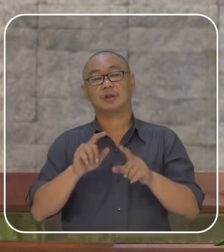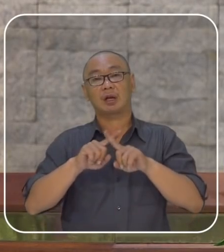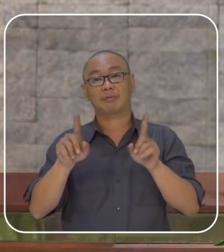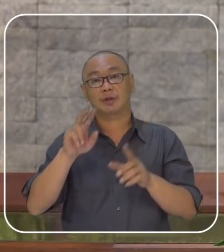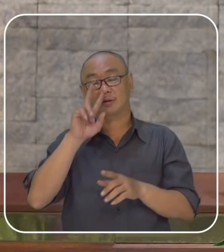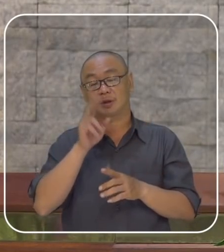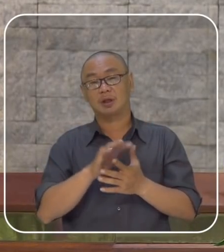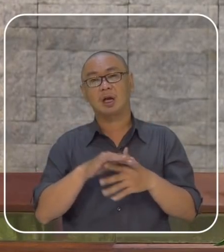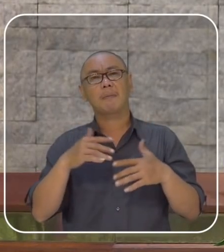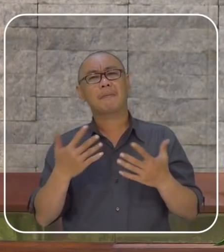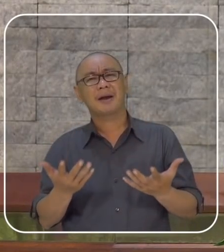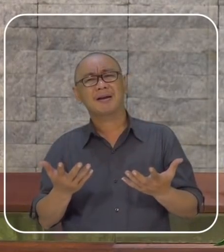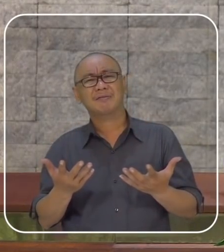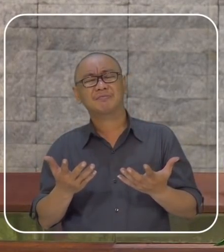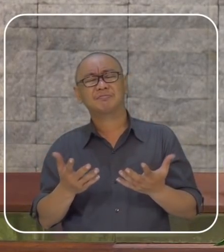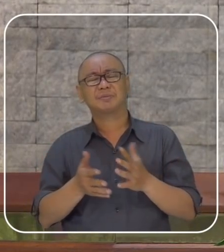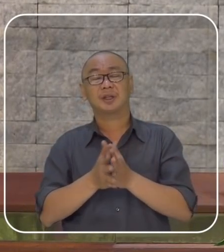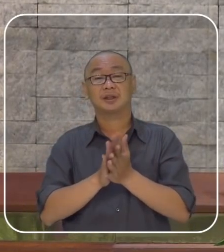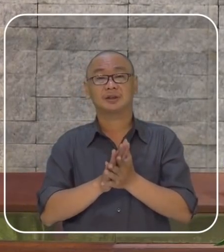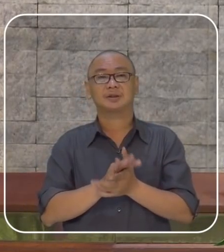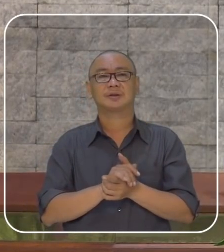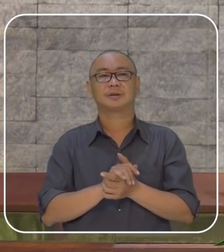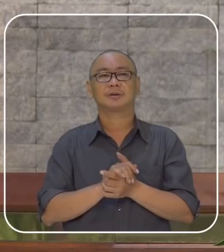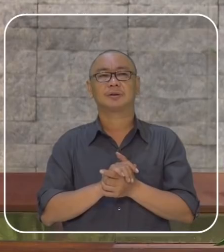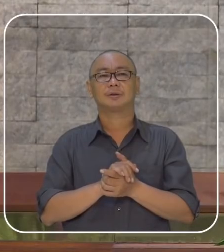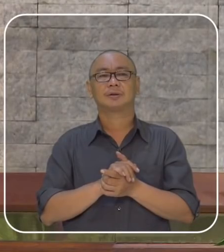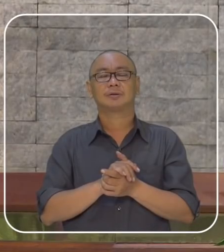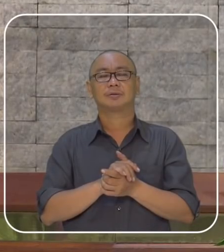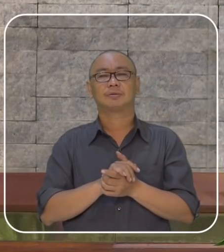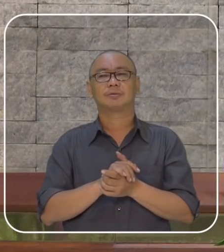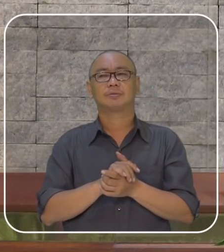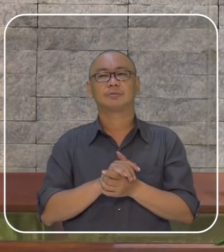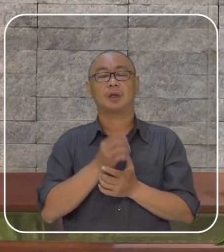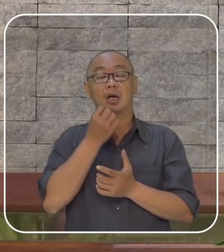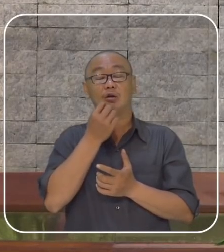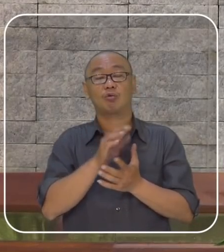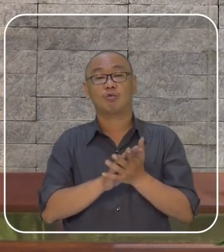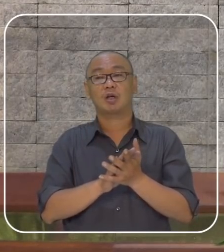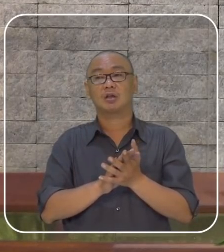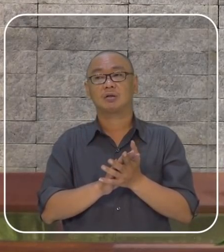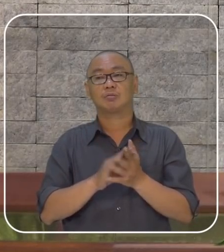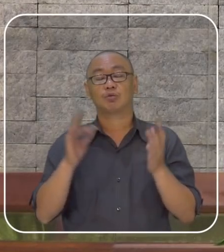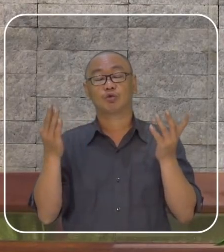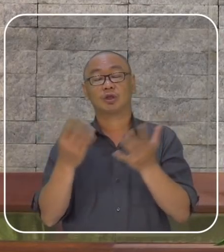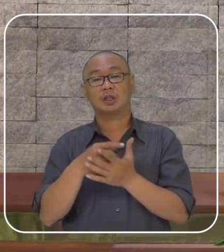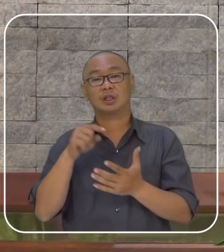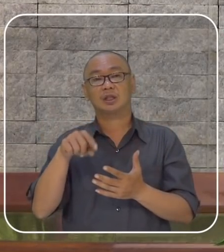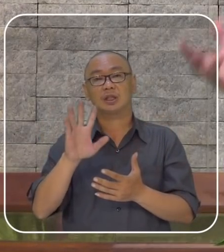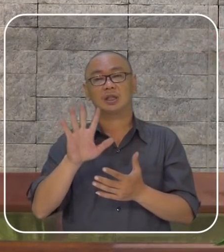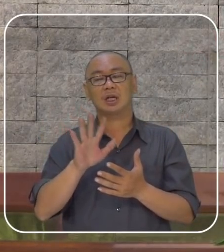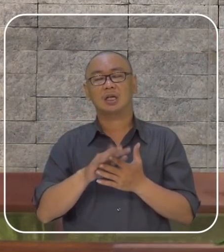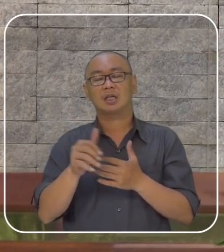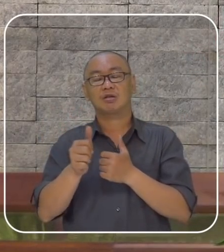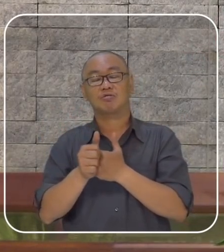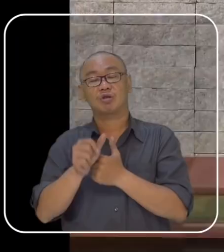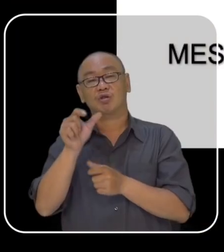tetapi saudara, apa yang terjadi? Rupanya pengakuan para murid ini tidak diikuti oleh orang-orang